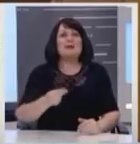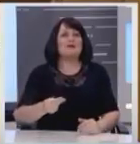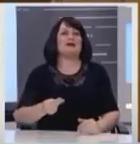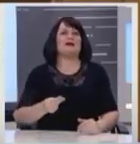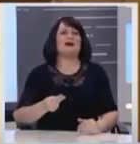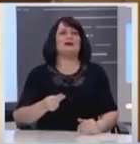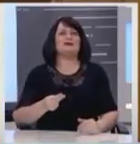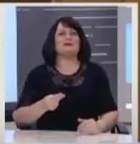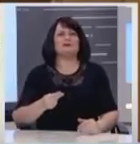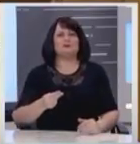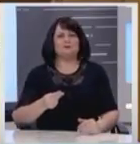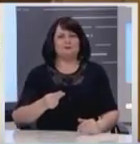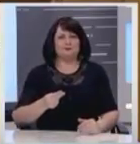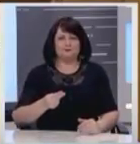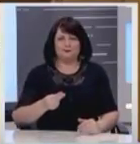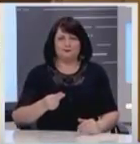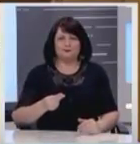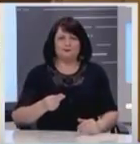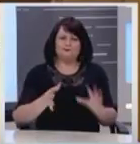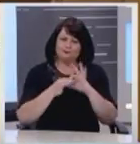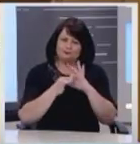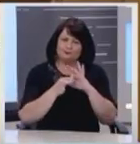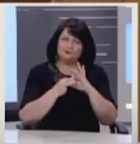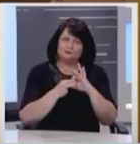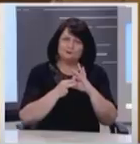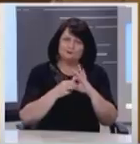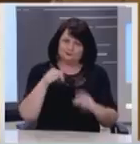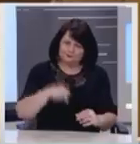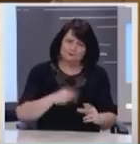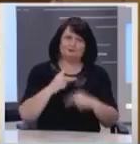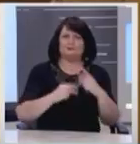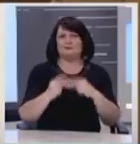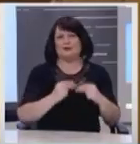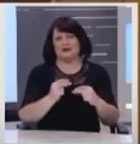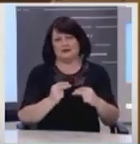ζητήματα που συνδέονται με τη σημερινή μας συζήτηση.